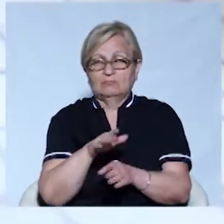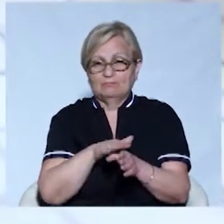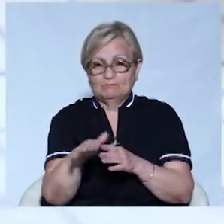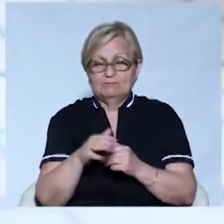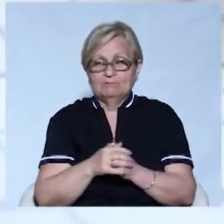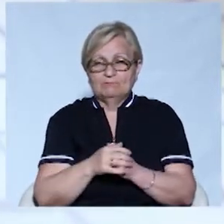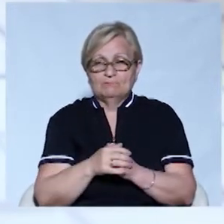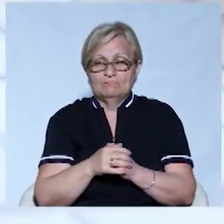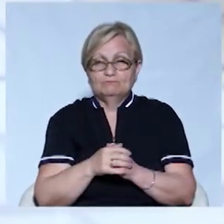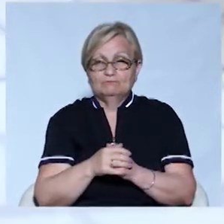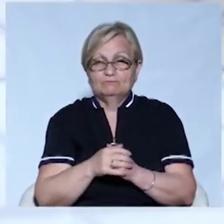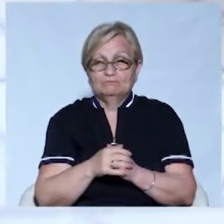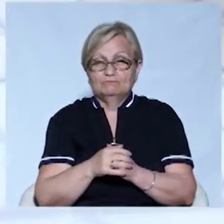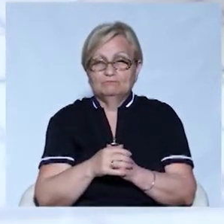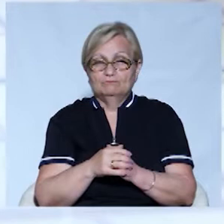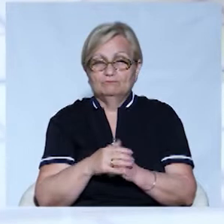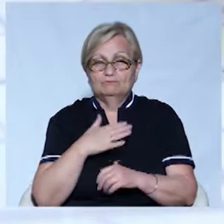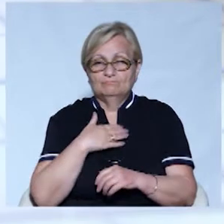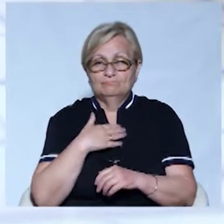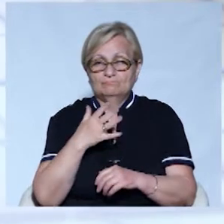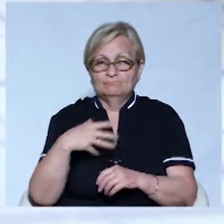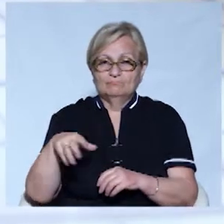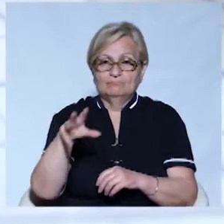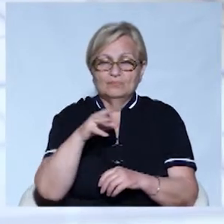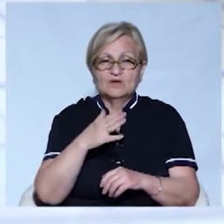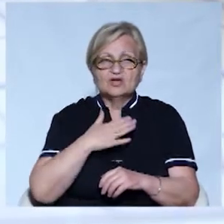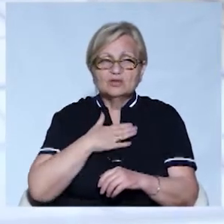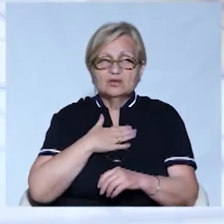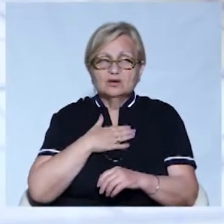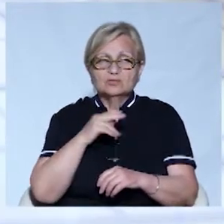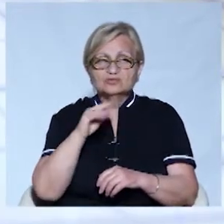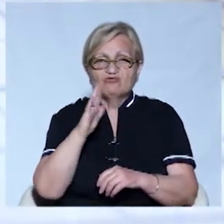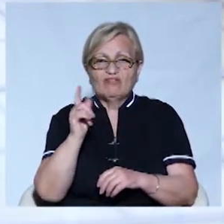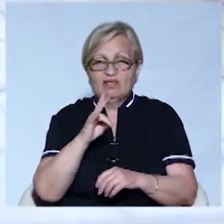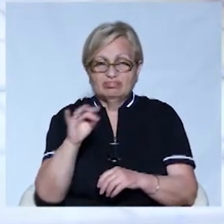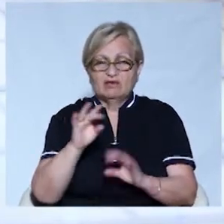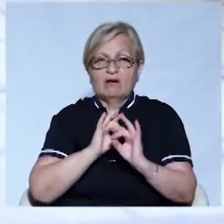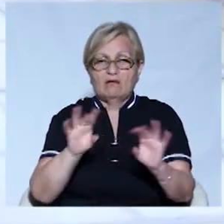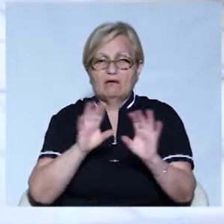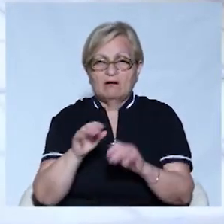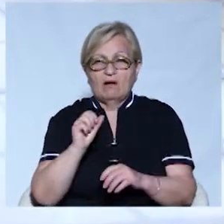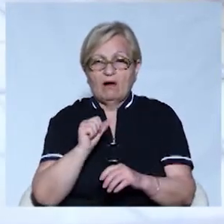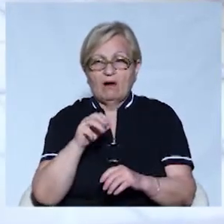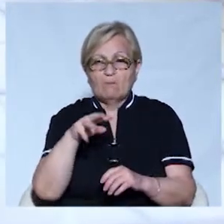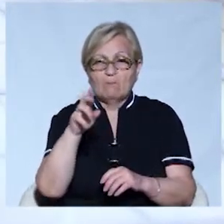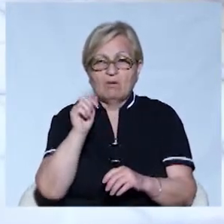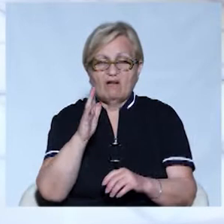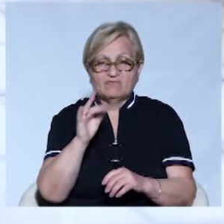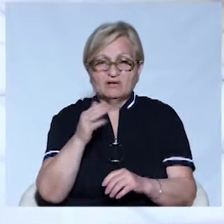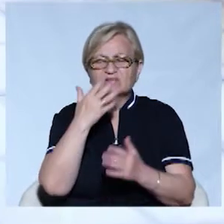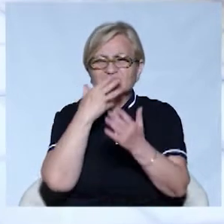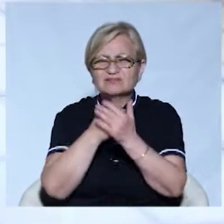ასეთი სამუშაო. ჩვენი ამბავი დაწერეთ. აი თქვენი პატარა